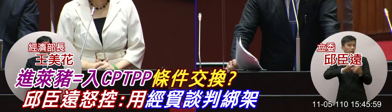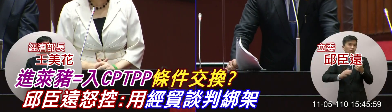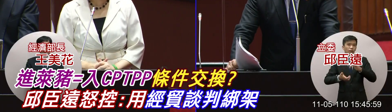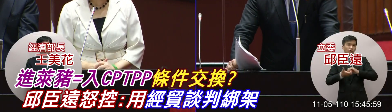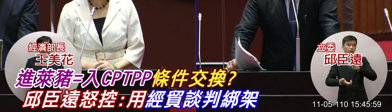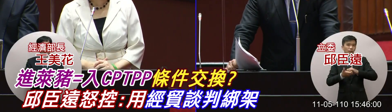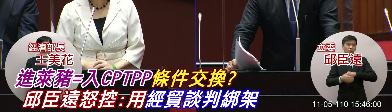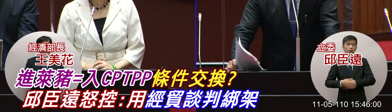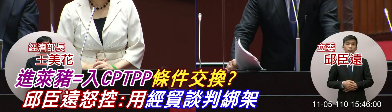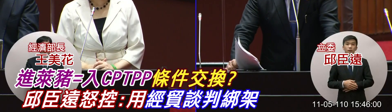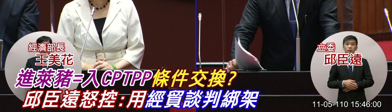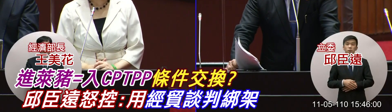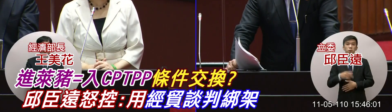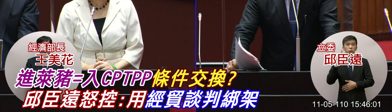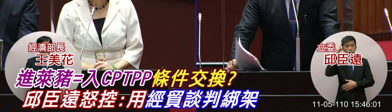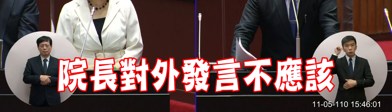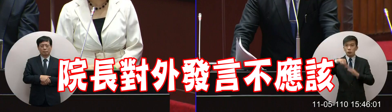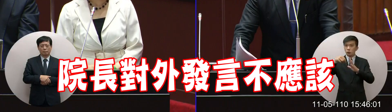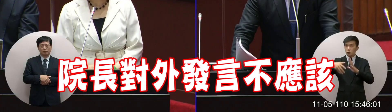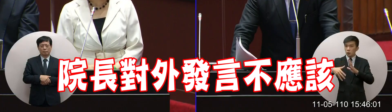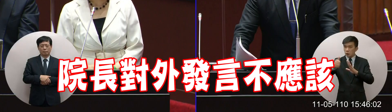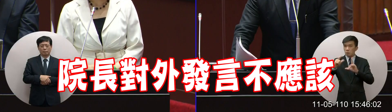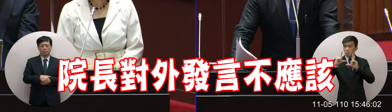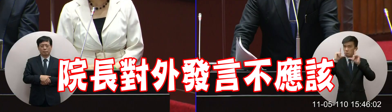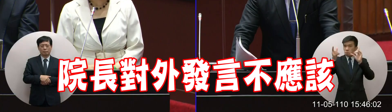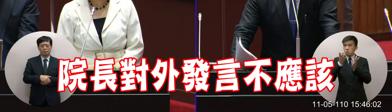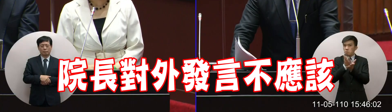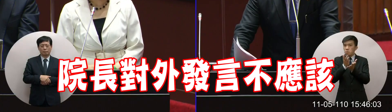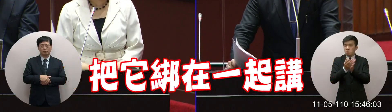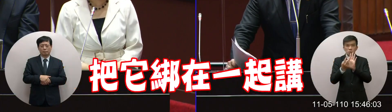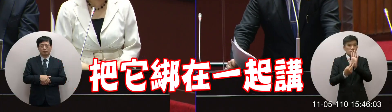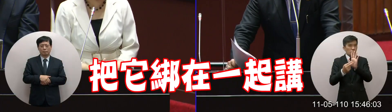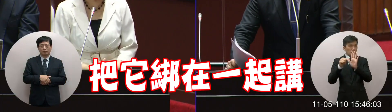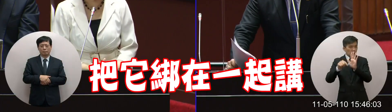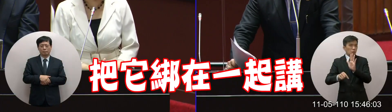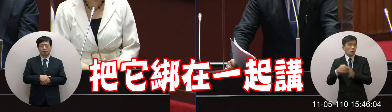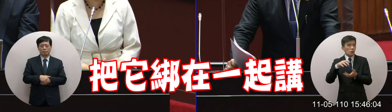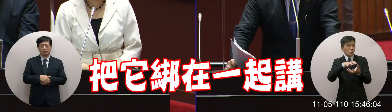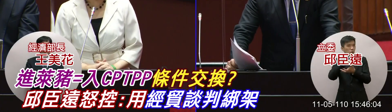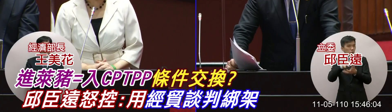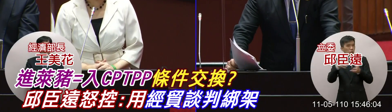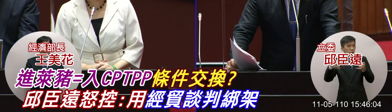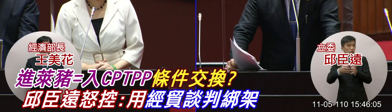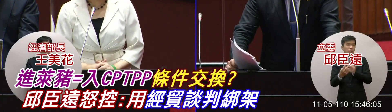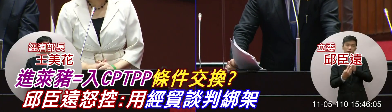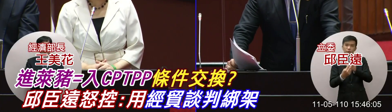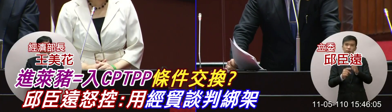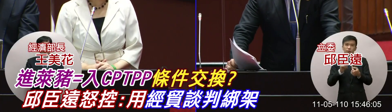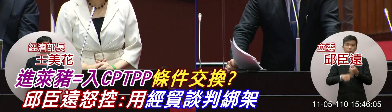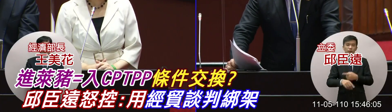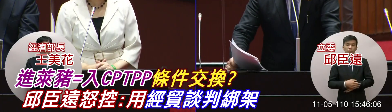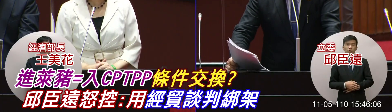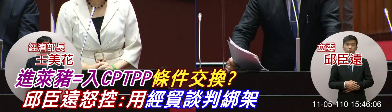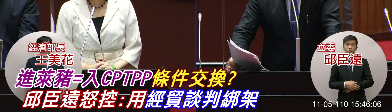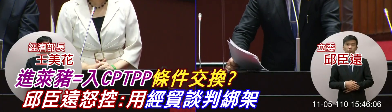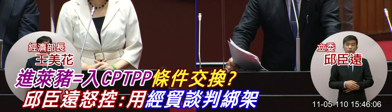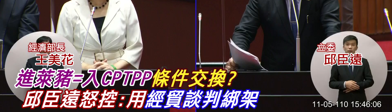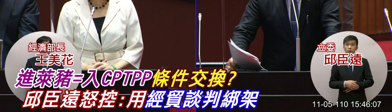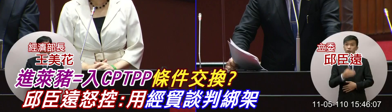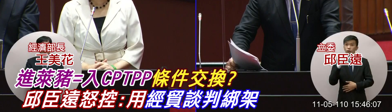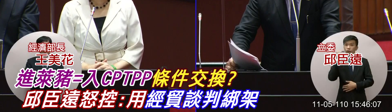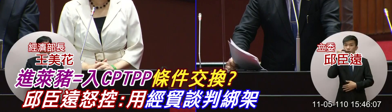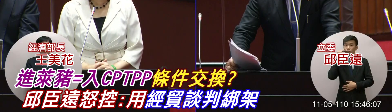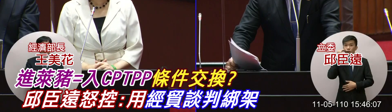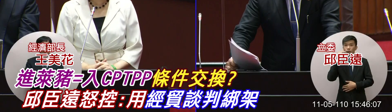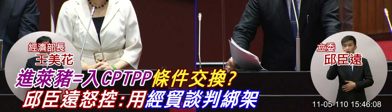我认为院长的发言，其实在这个对外的宣传上不应该把它绑在一起讲哈。那我们另外我们可以看到，如果要